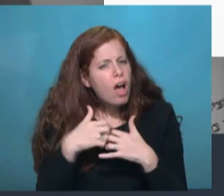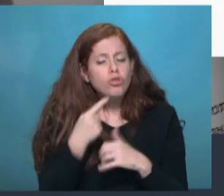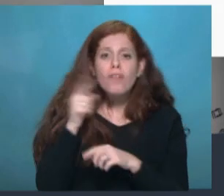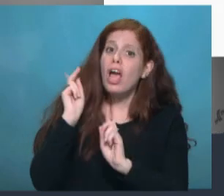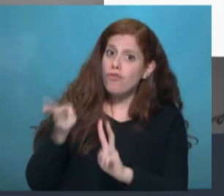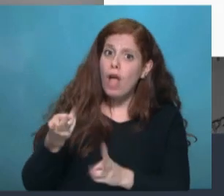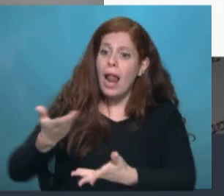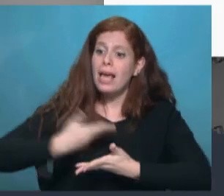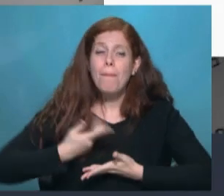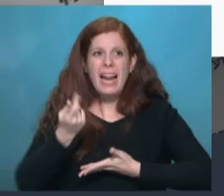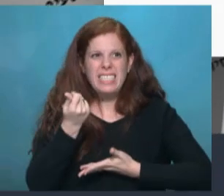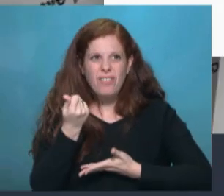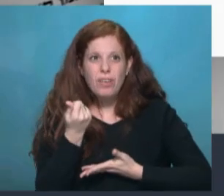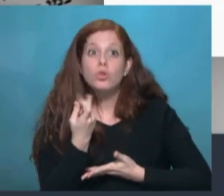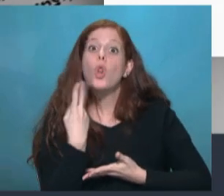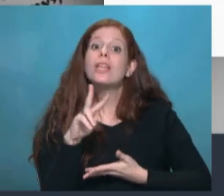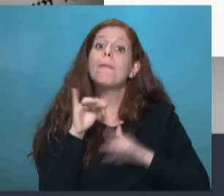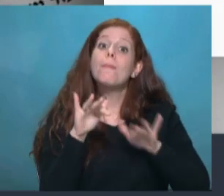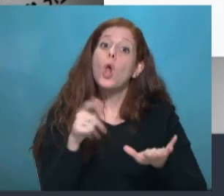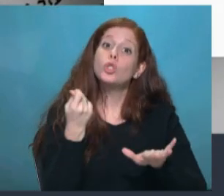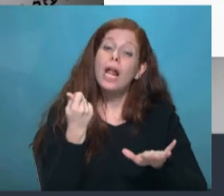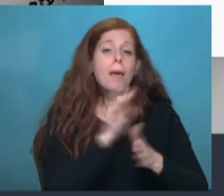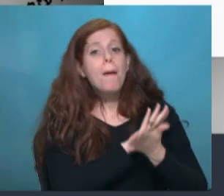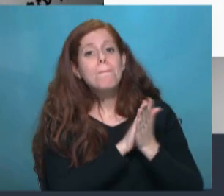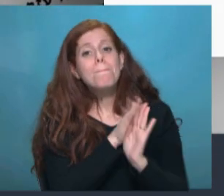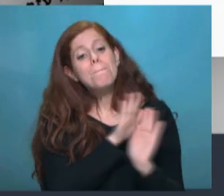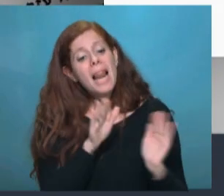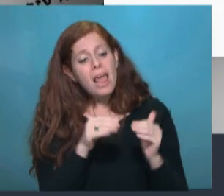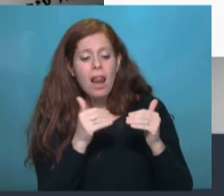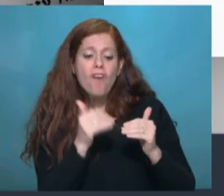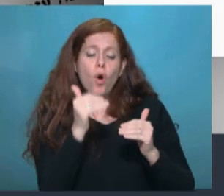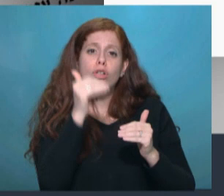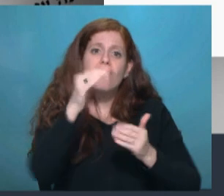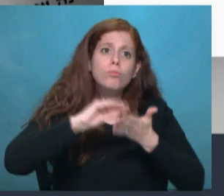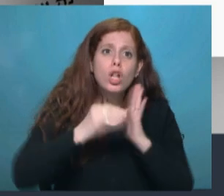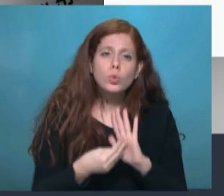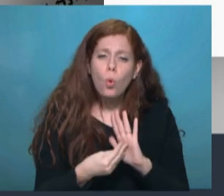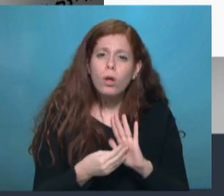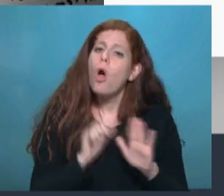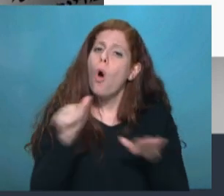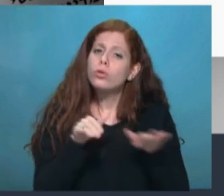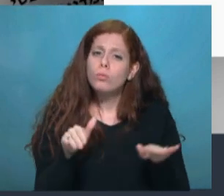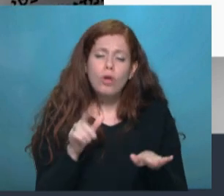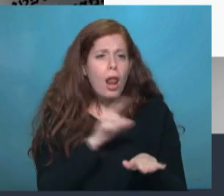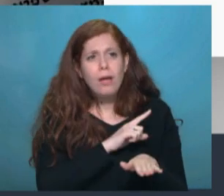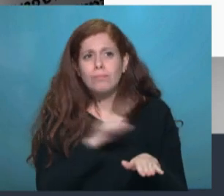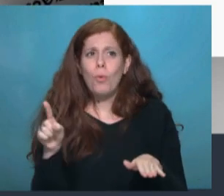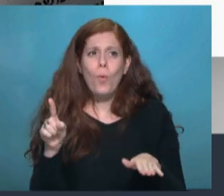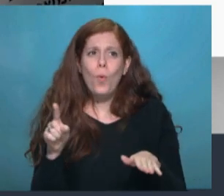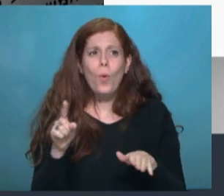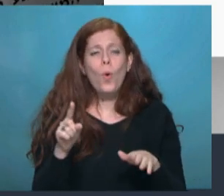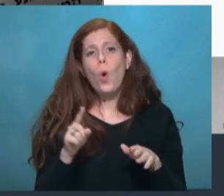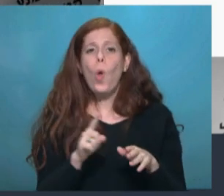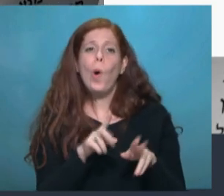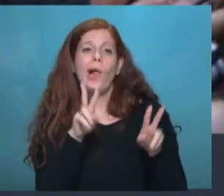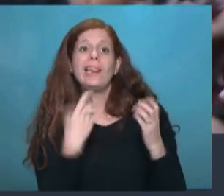כספים בהיקף של מעל מיליון שקלים בלי לעבור שלבים ומדרגות של אישור. ראש הממשלה איננו טירון בתפקידי שר וסגן